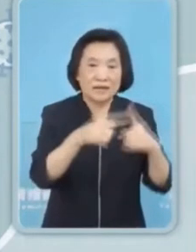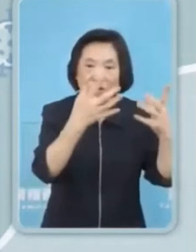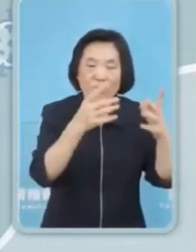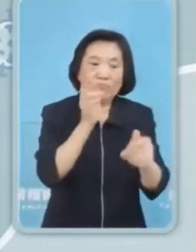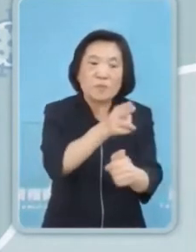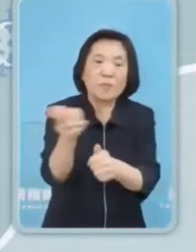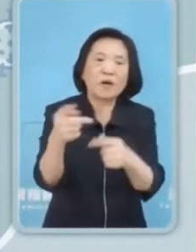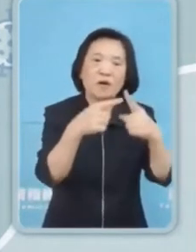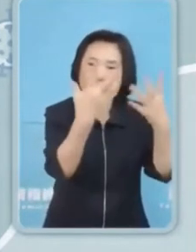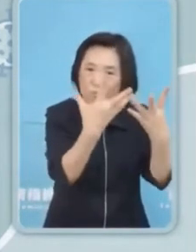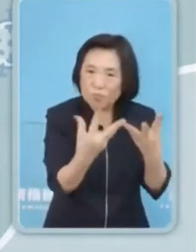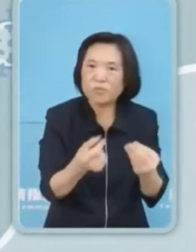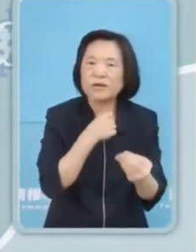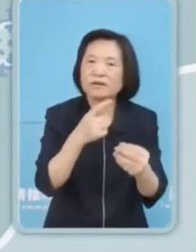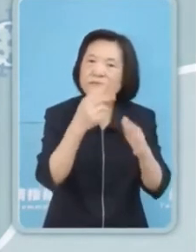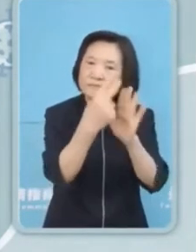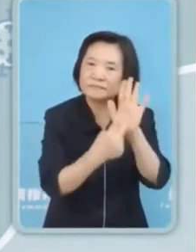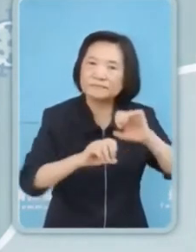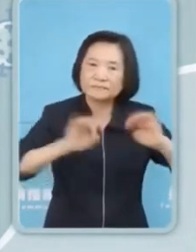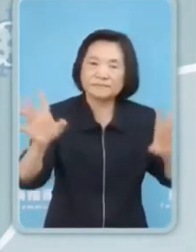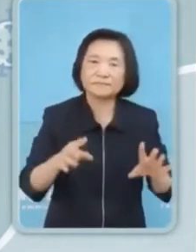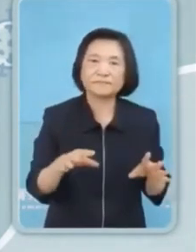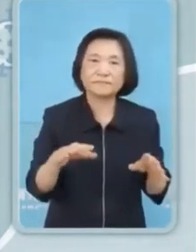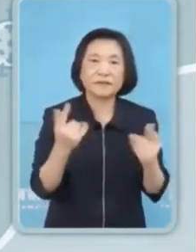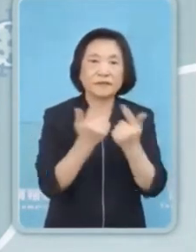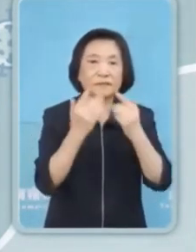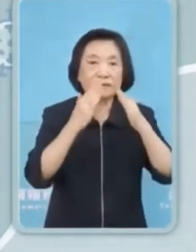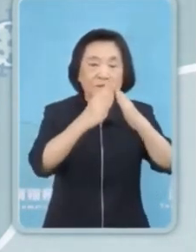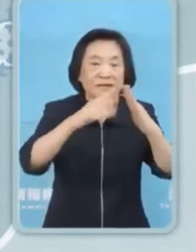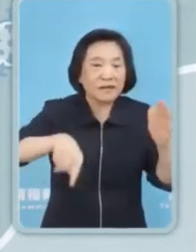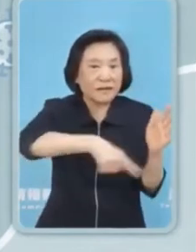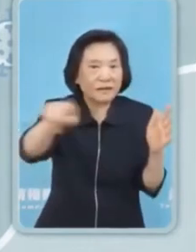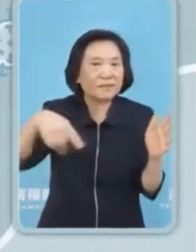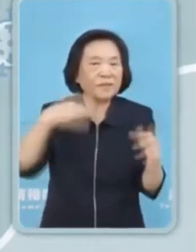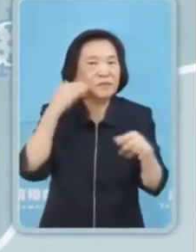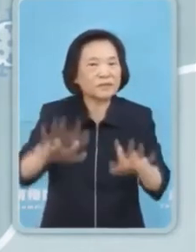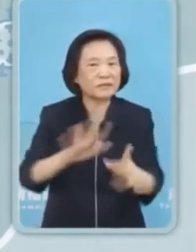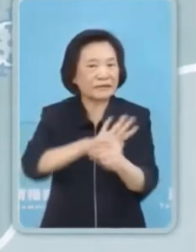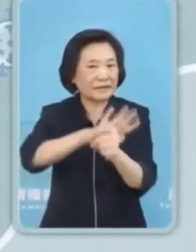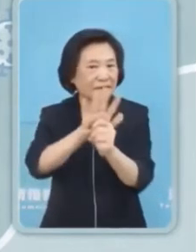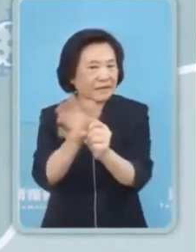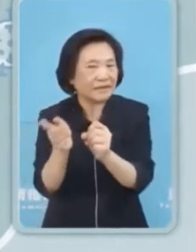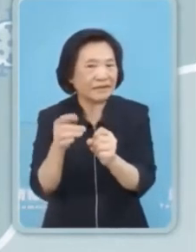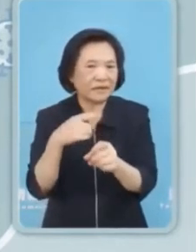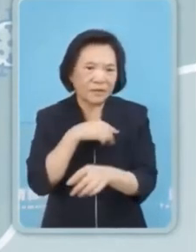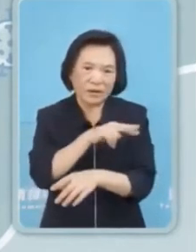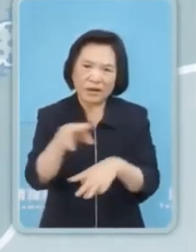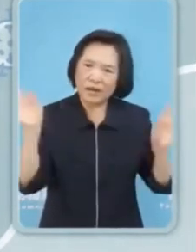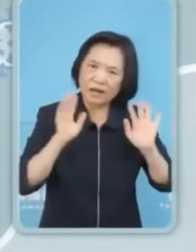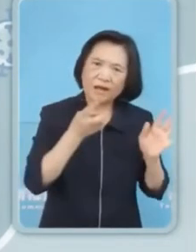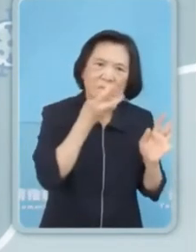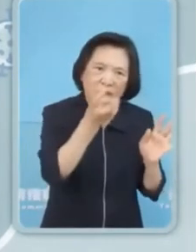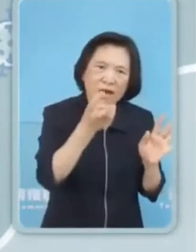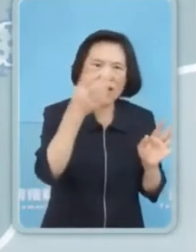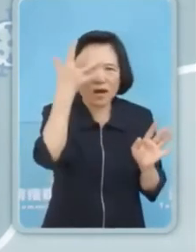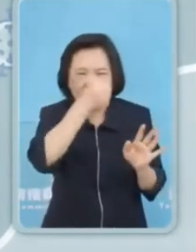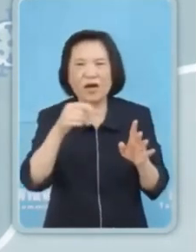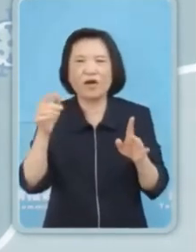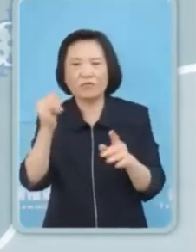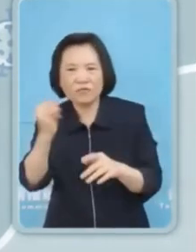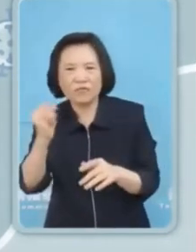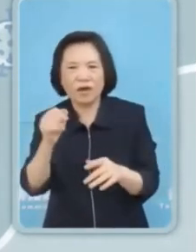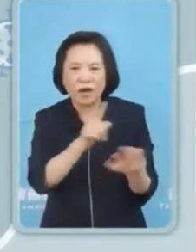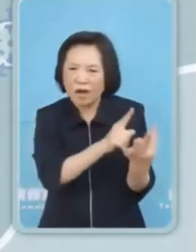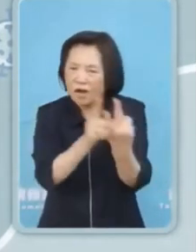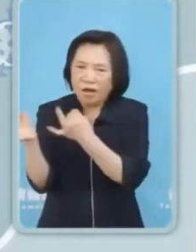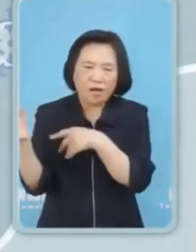关指引说明。基本上对于台北市民而言，在疫情底下我们看到儿少妇老障相同都